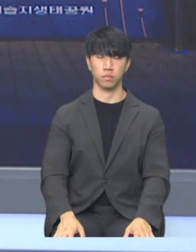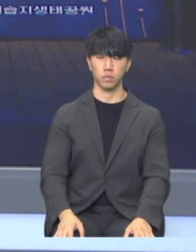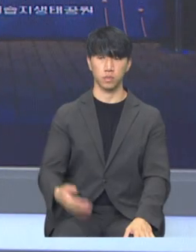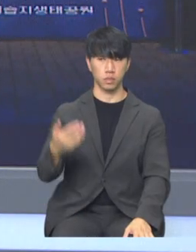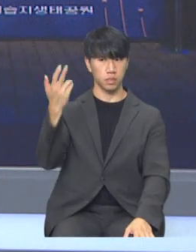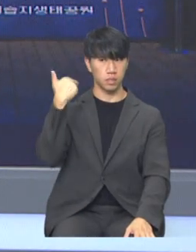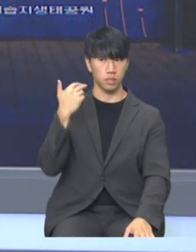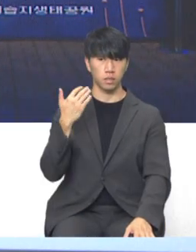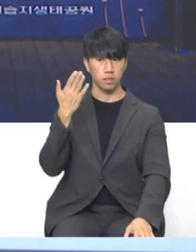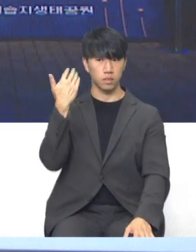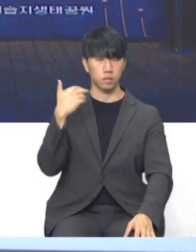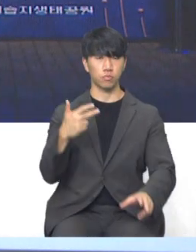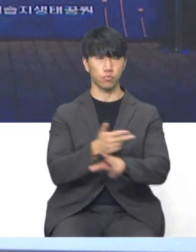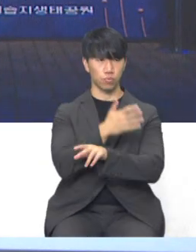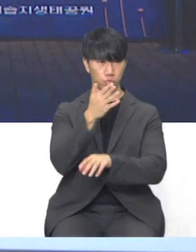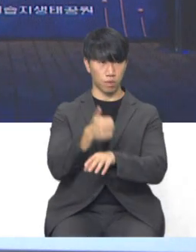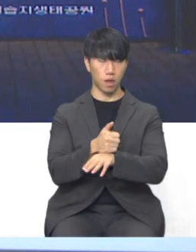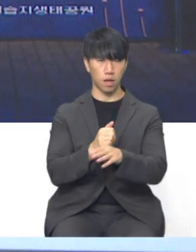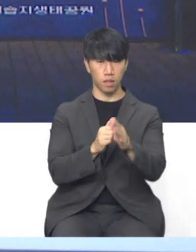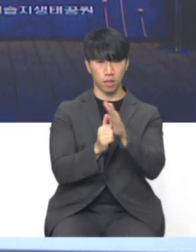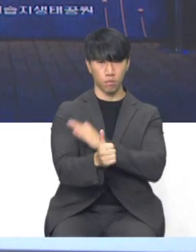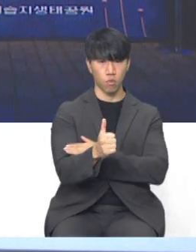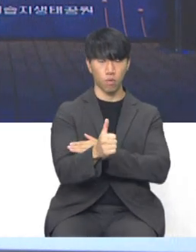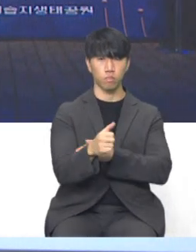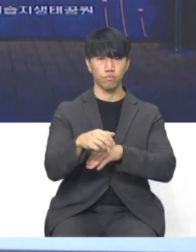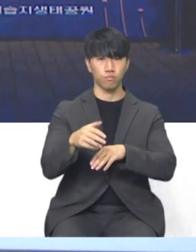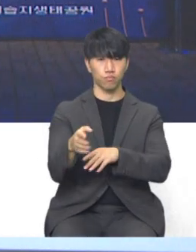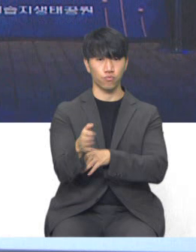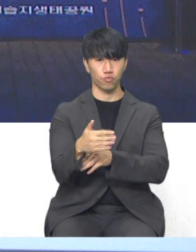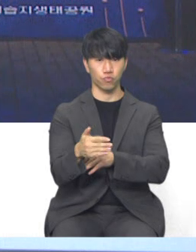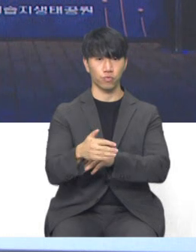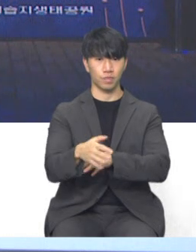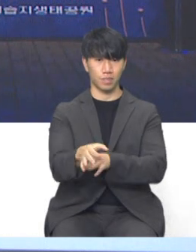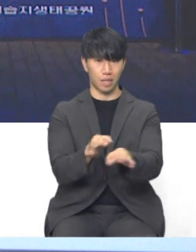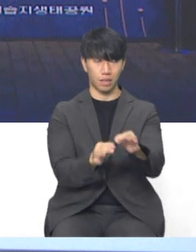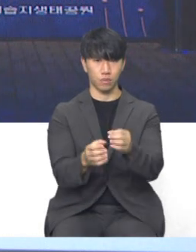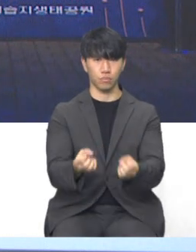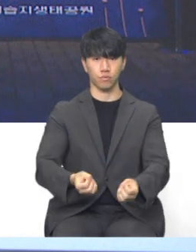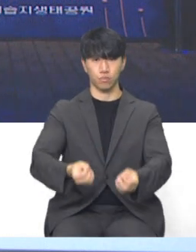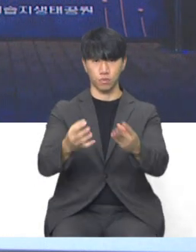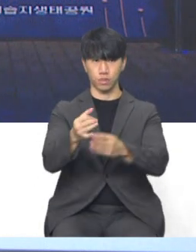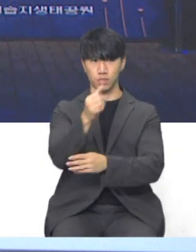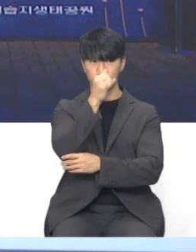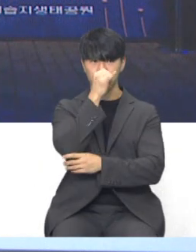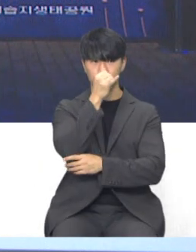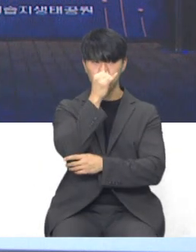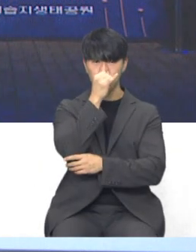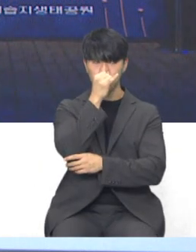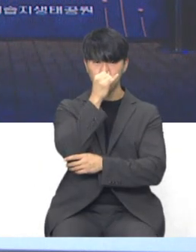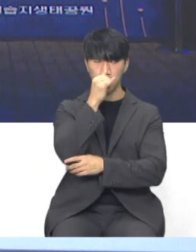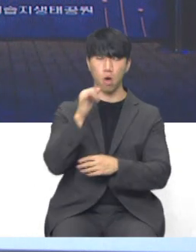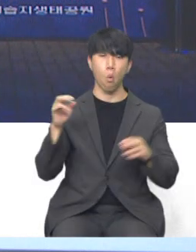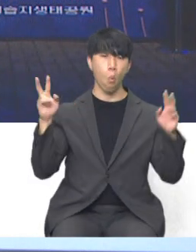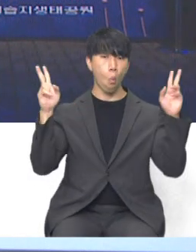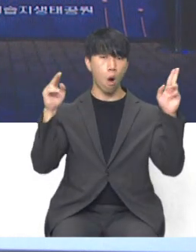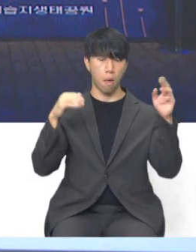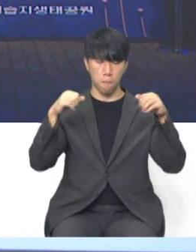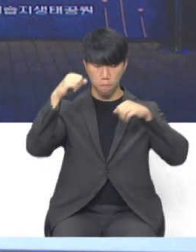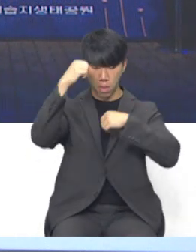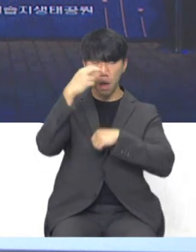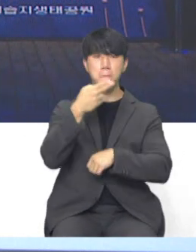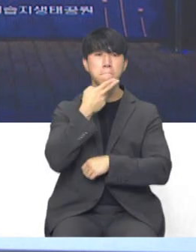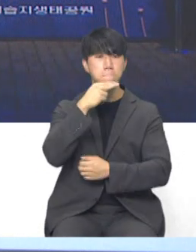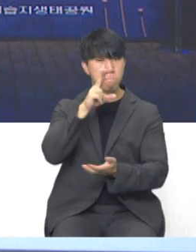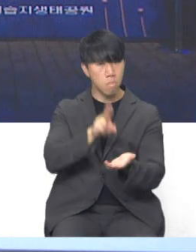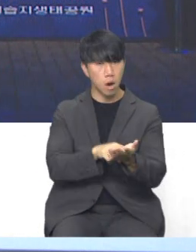지난 주말 인천의 대표 어시장인 소래포구에서 축제가 열렸습니다. 다리 없는 꽃게 논란과 후쿠시마 오염수